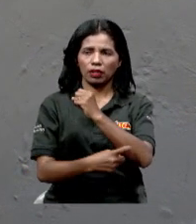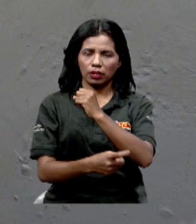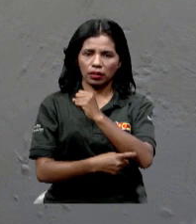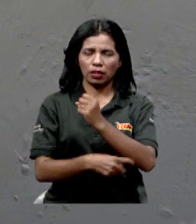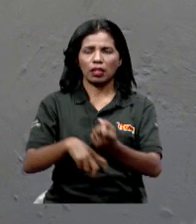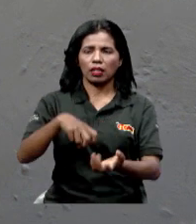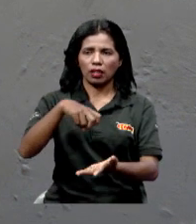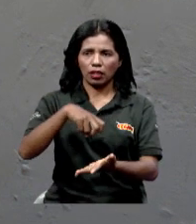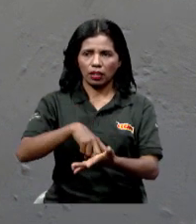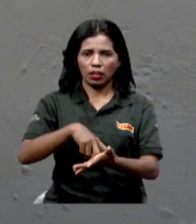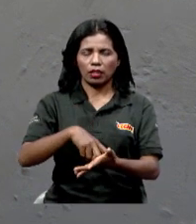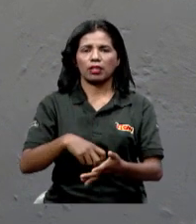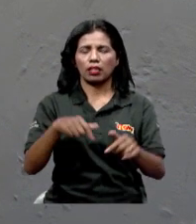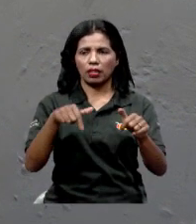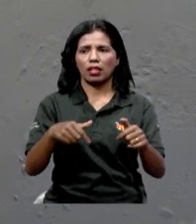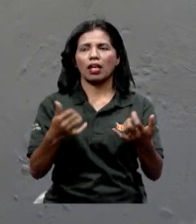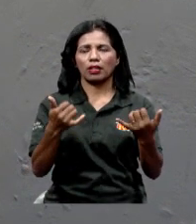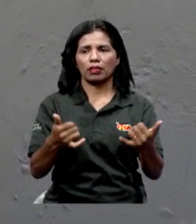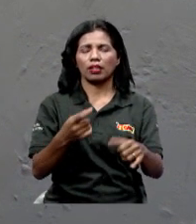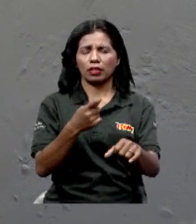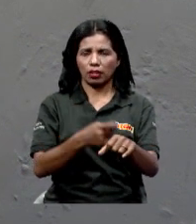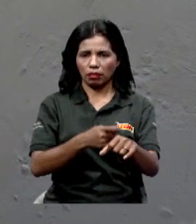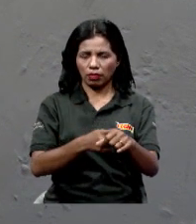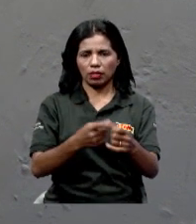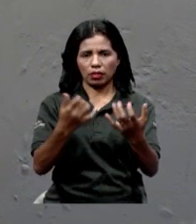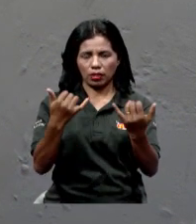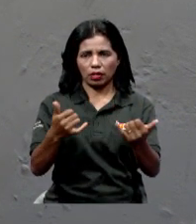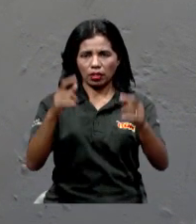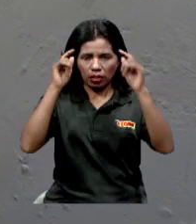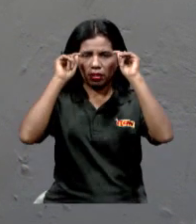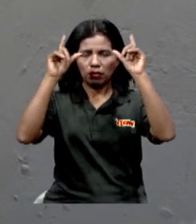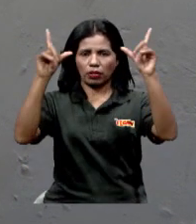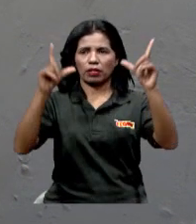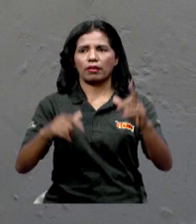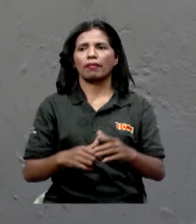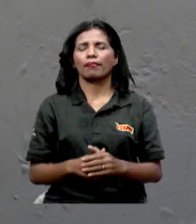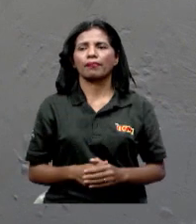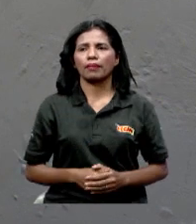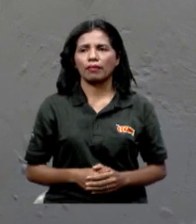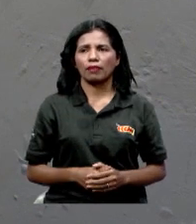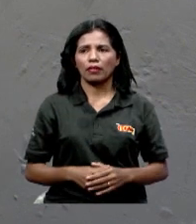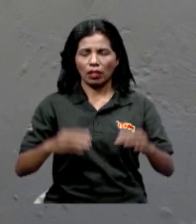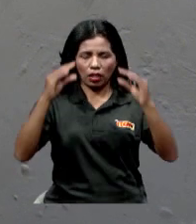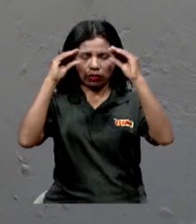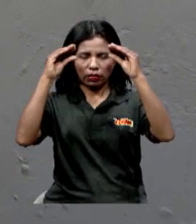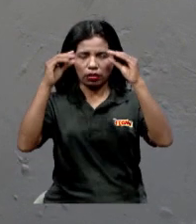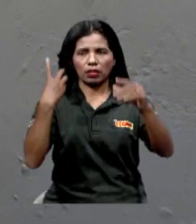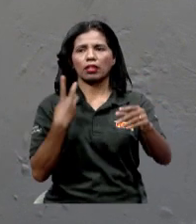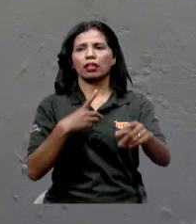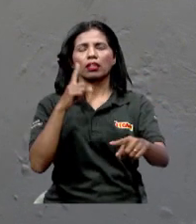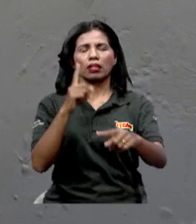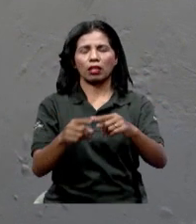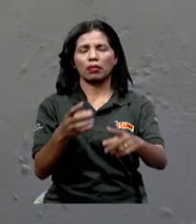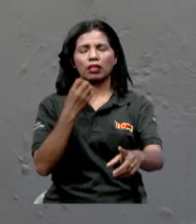acnea, ira, né? Agora tempo, ira, ite timor, né? Den, educação, né? Ita lavele xia,